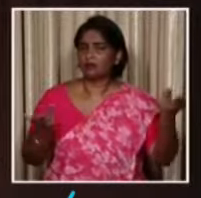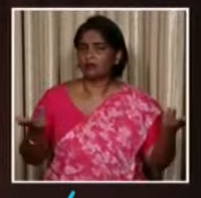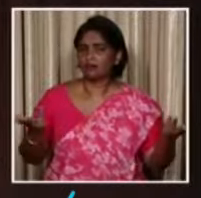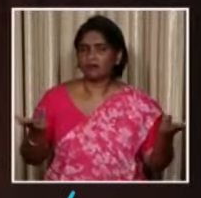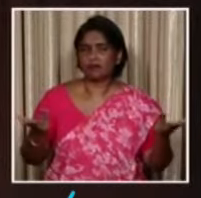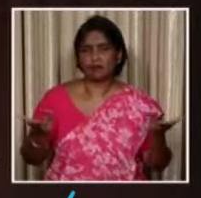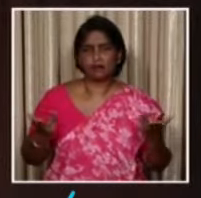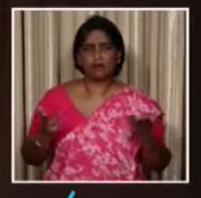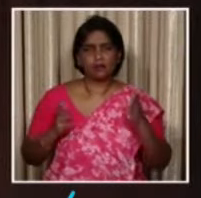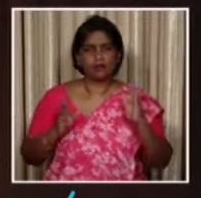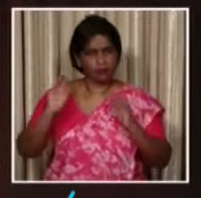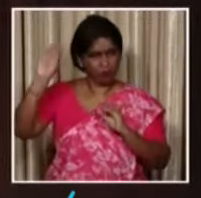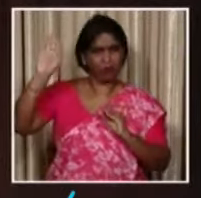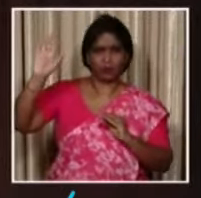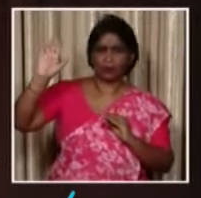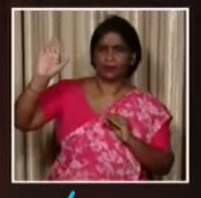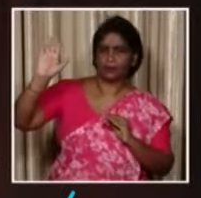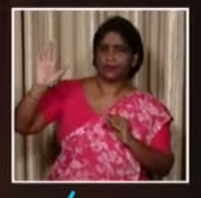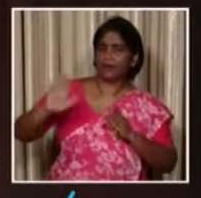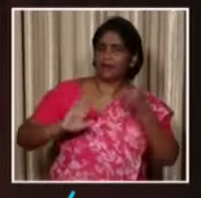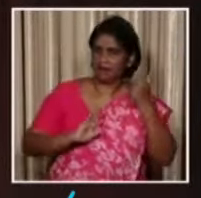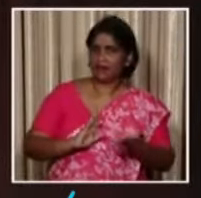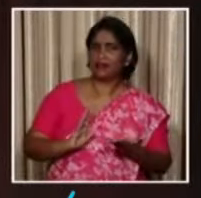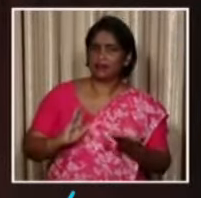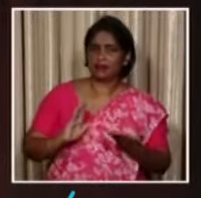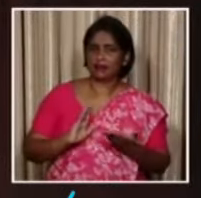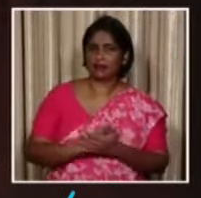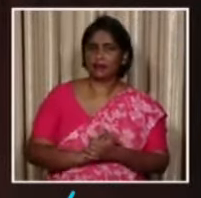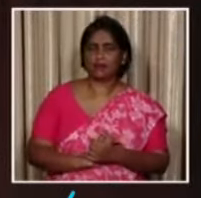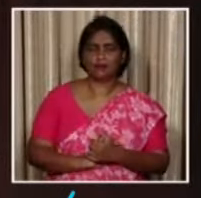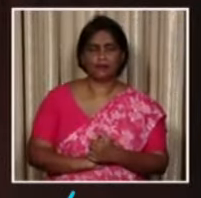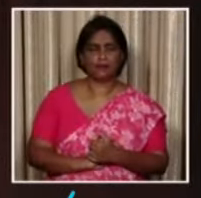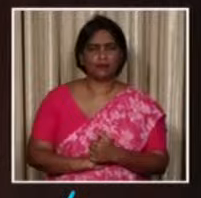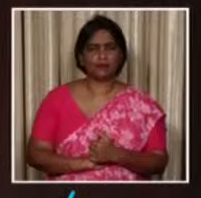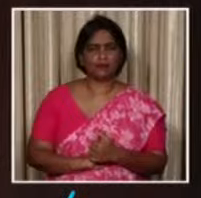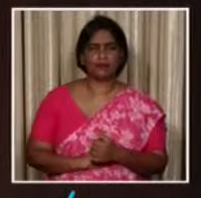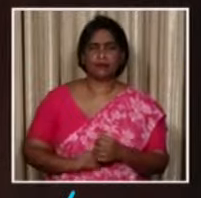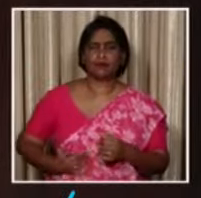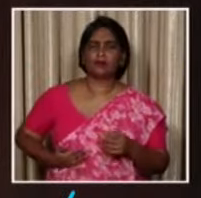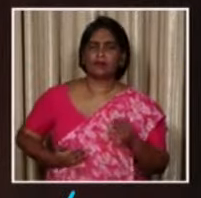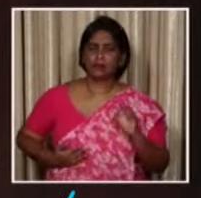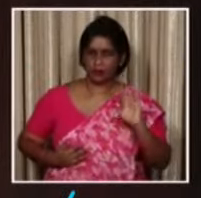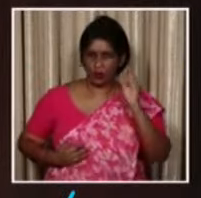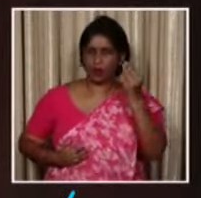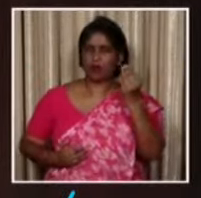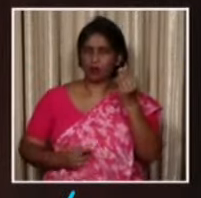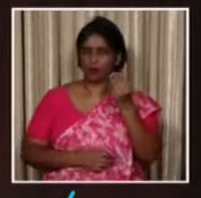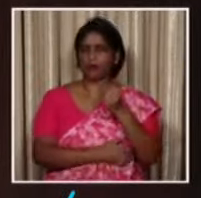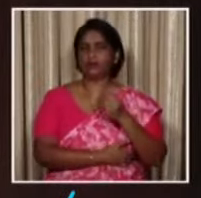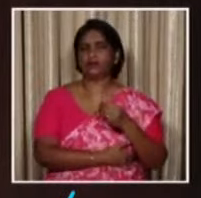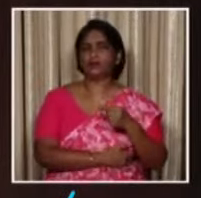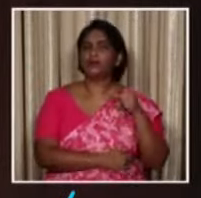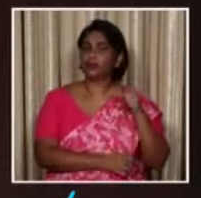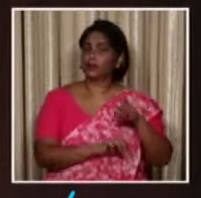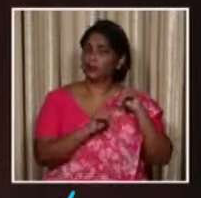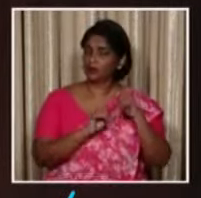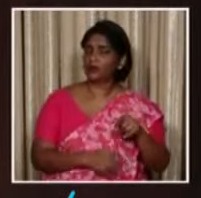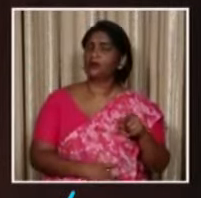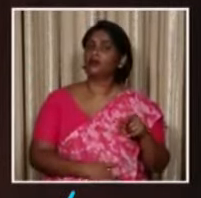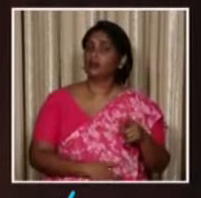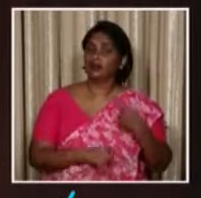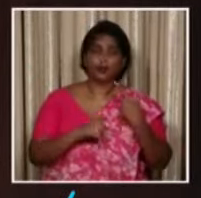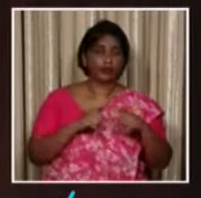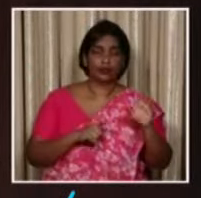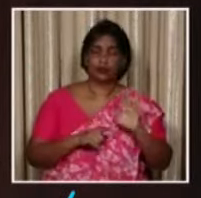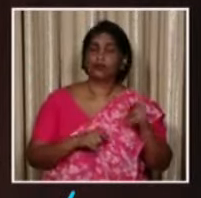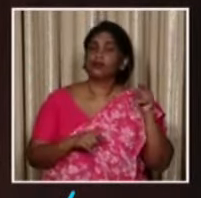ගරුක පොඩක් ඉන්න මට එක විනාඩියක් දෙන්න මේක වැදගත් ඉන්න මං කියන්නේ ගරු මන්තුමා මට මේ මේ කාලය මට මට එක විනාඩියක් දෙන්න නෑ මේවා මේවා විතරක්